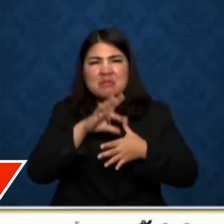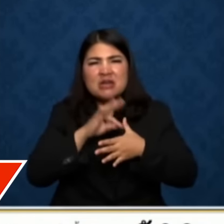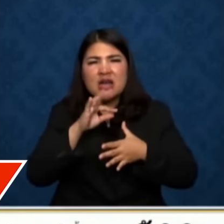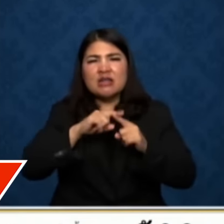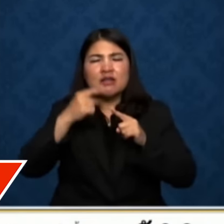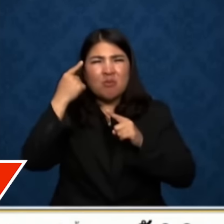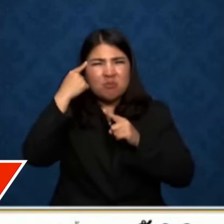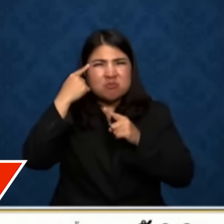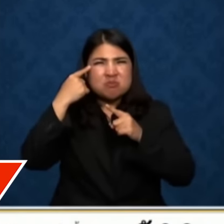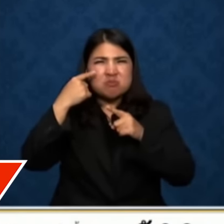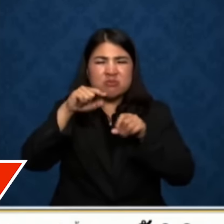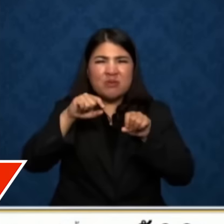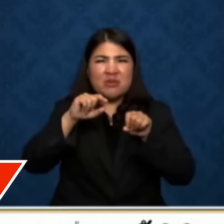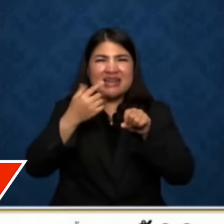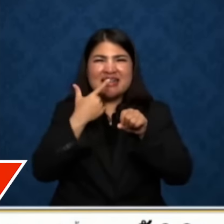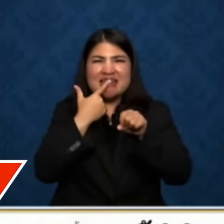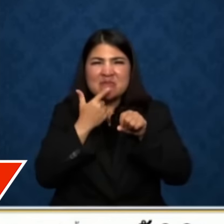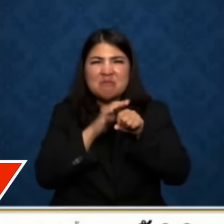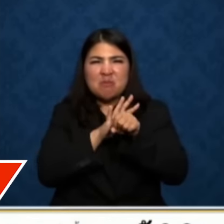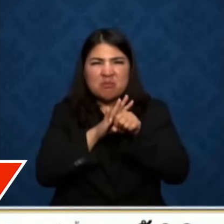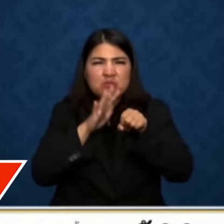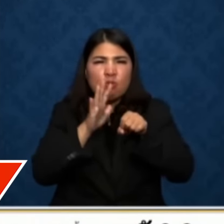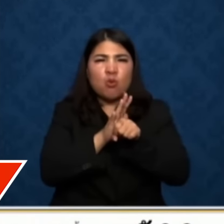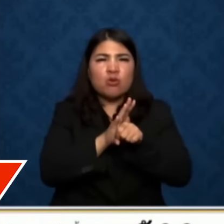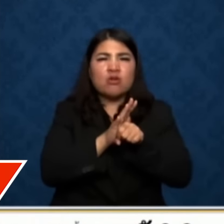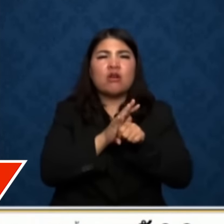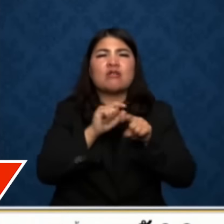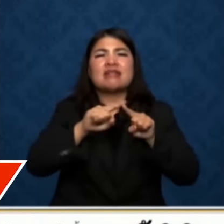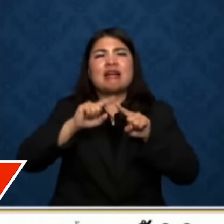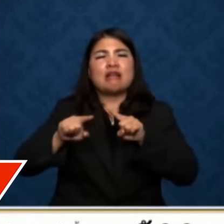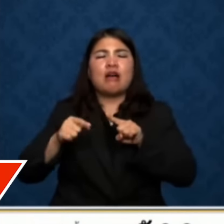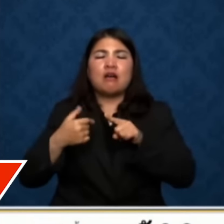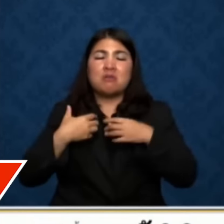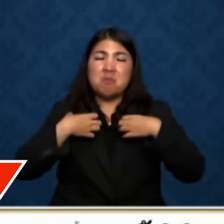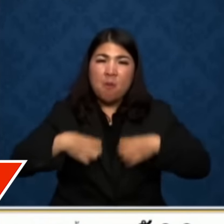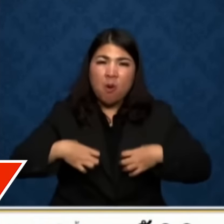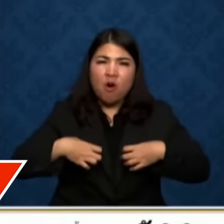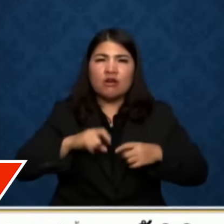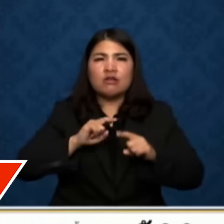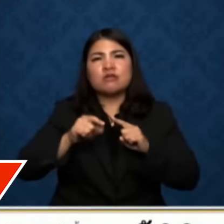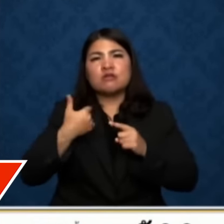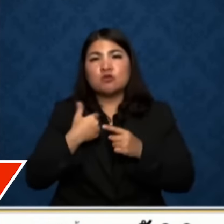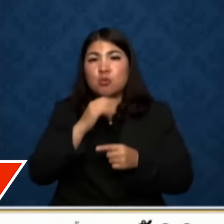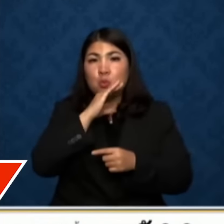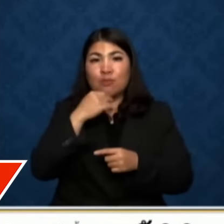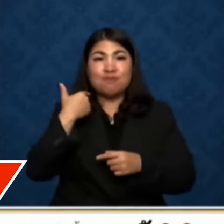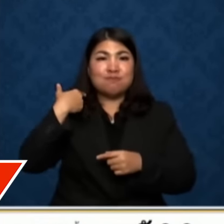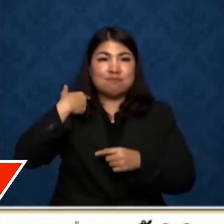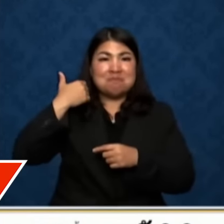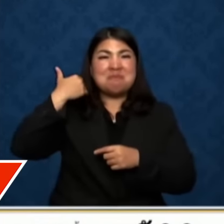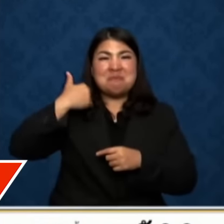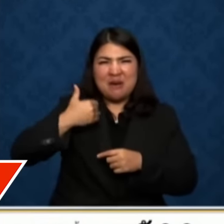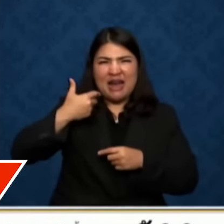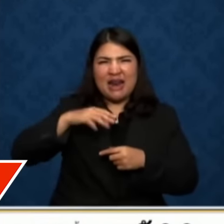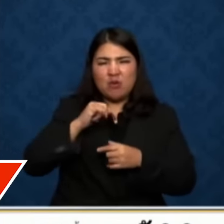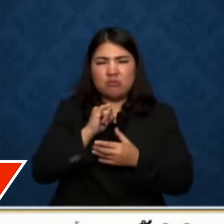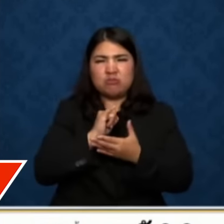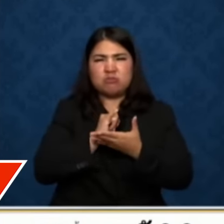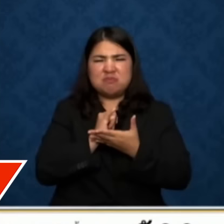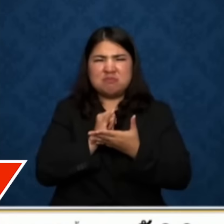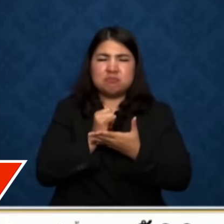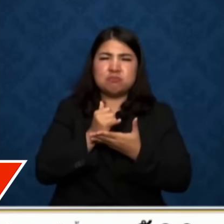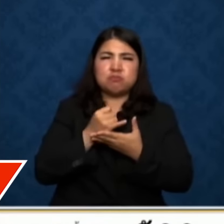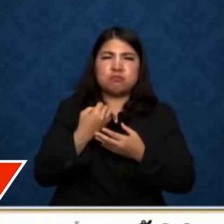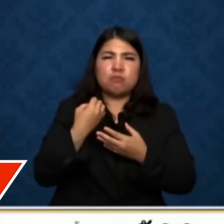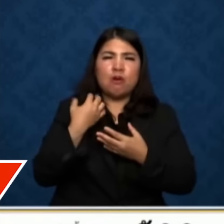องอุดปอดต่างๆเหล่านี้ได้นะครับหรือผ่าคอพลาดไปโดนเส้นประสาทไปเอ็มพึกอัมพาตเหล่านี้นอนเ